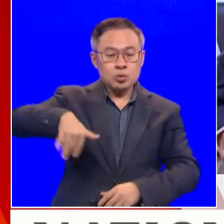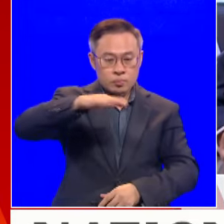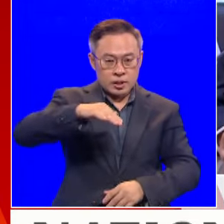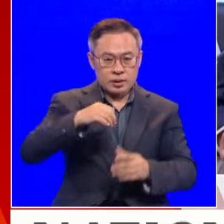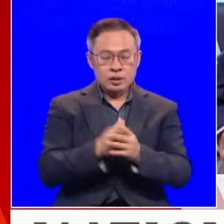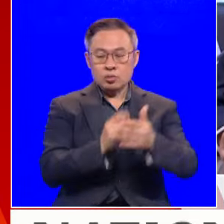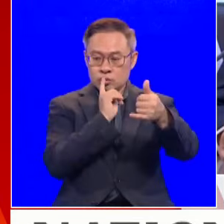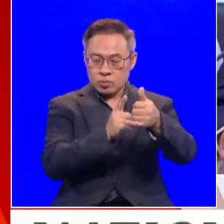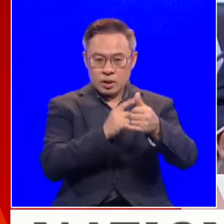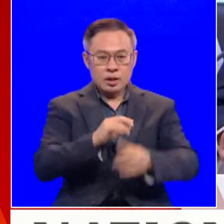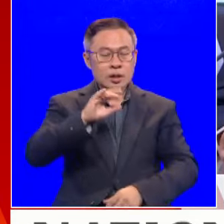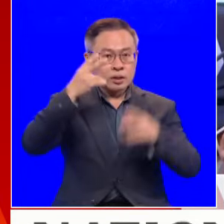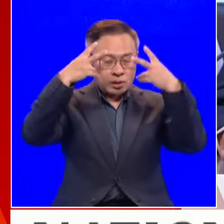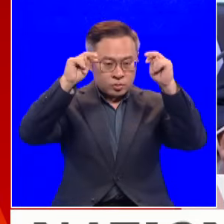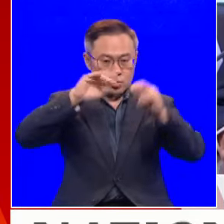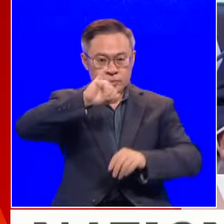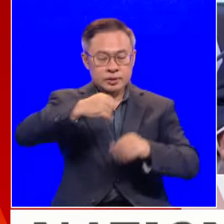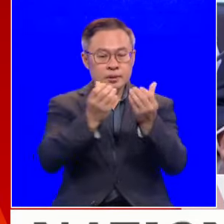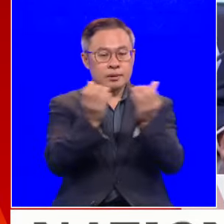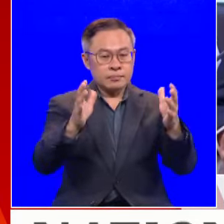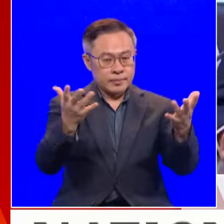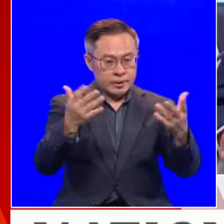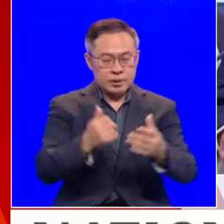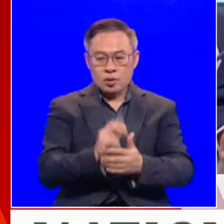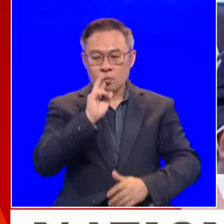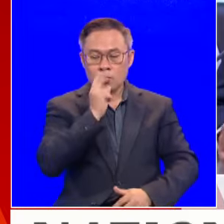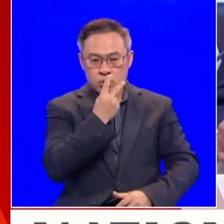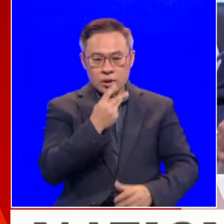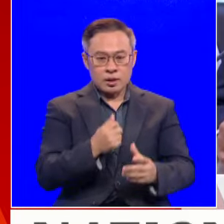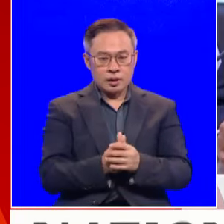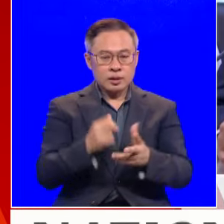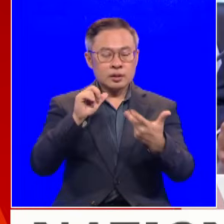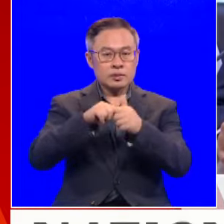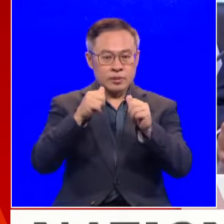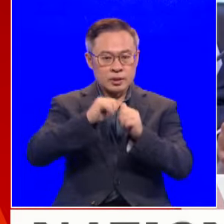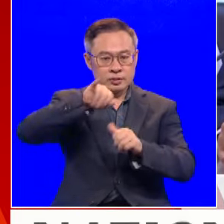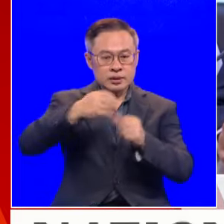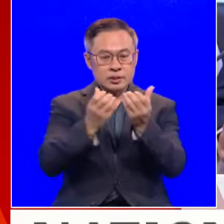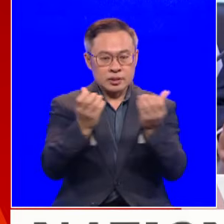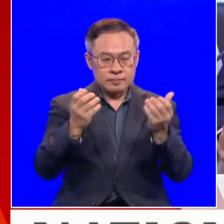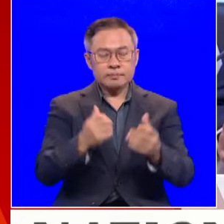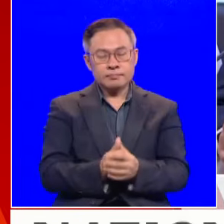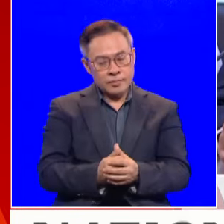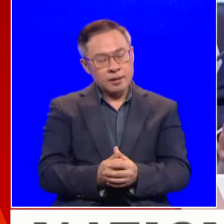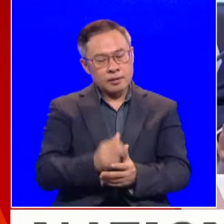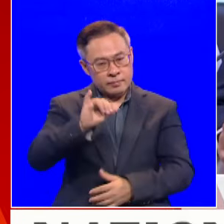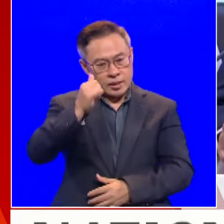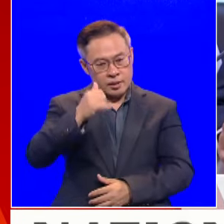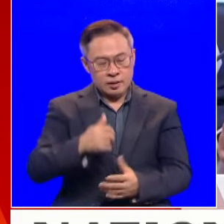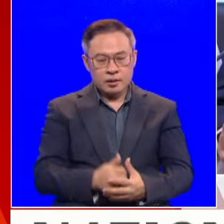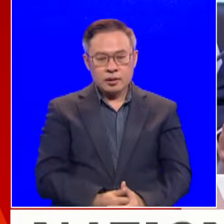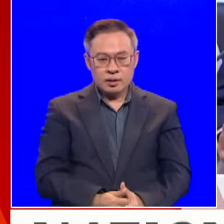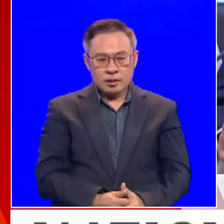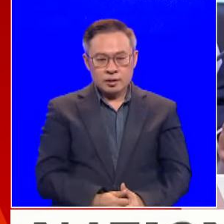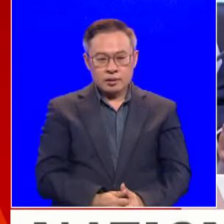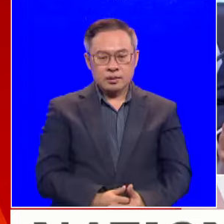ว่าได้นะครับว่าได้ว่าท่านนายกอาจจะมีปัญหานะฮะอาจจะมีเสียงวิพากษ์วิจารณ์ว่าท่านนายกอาจจะ